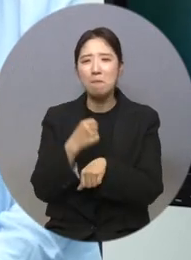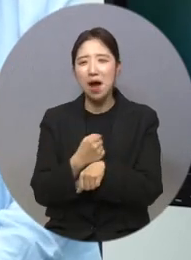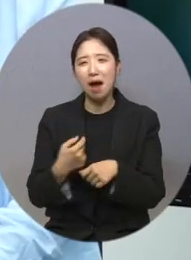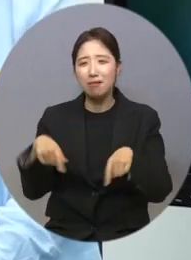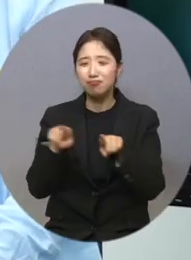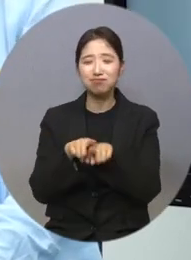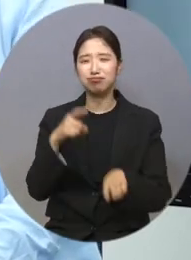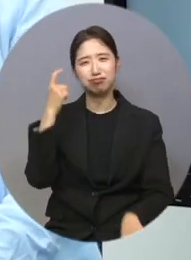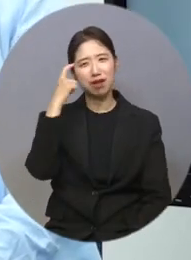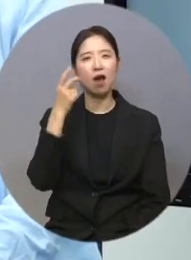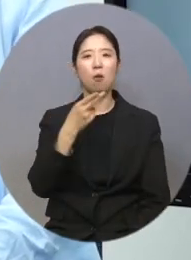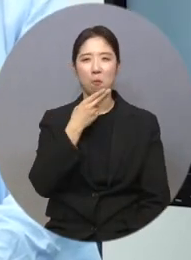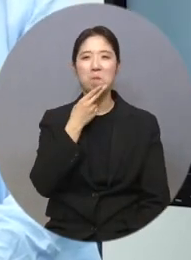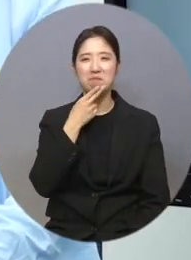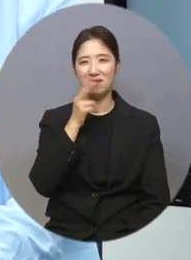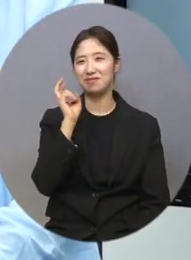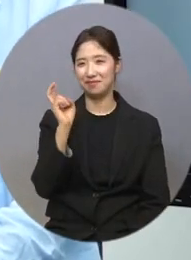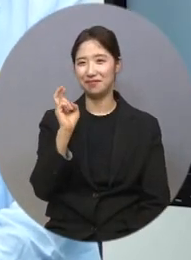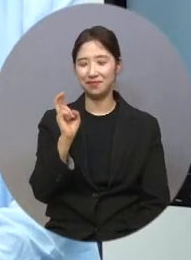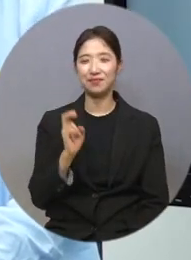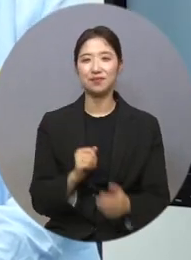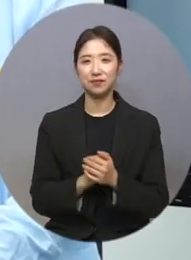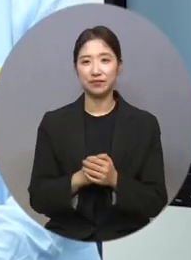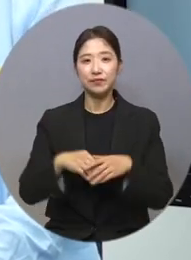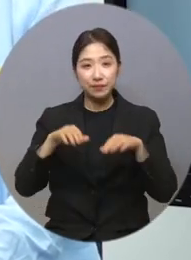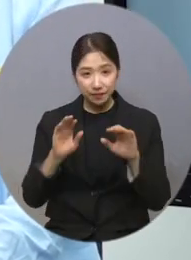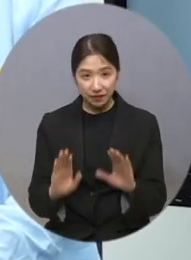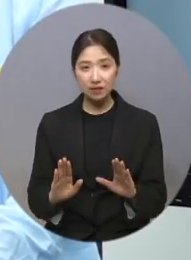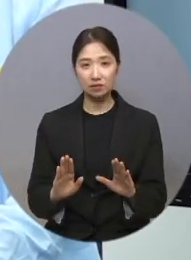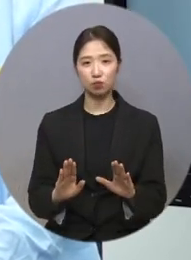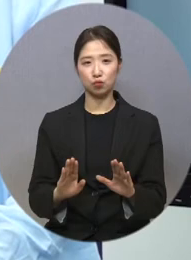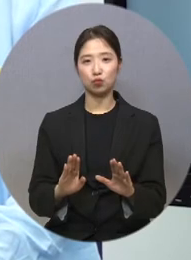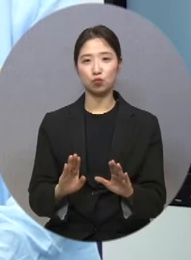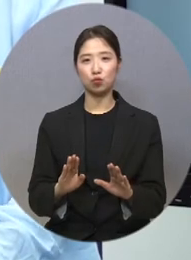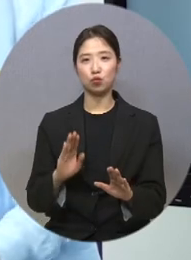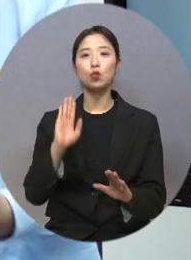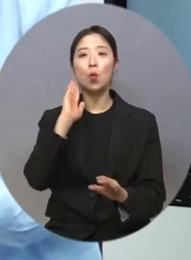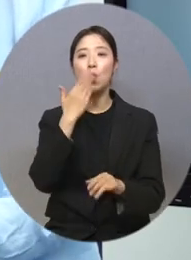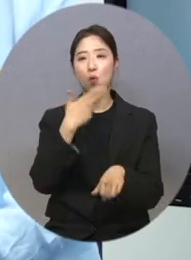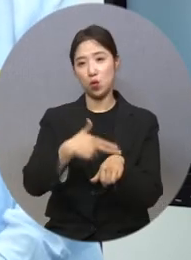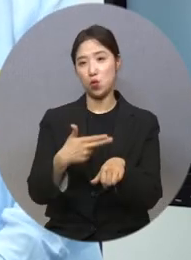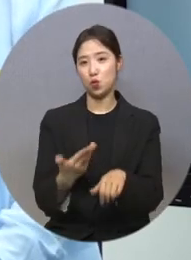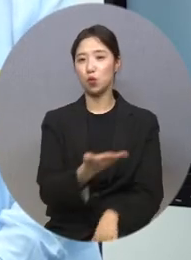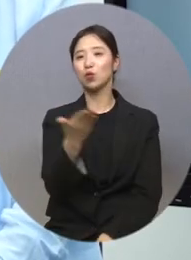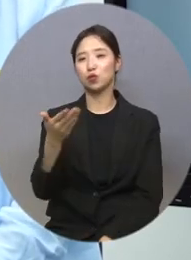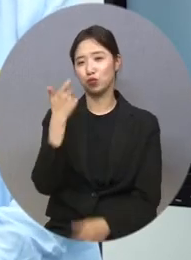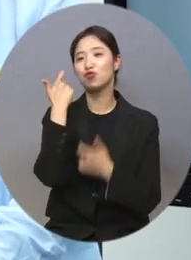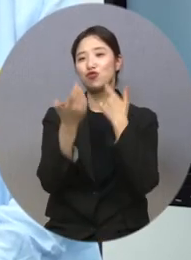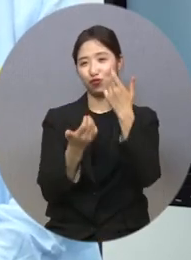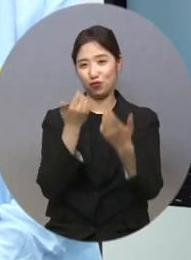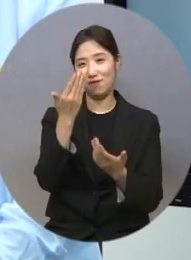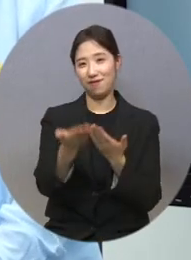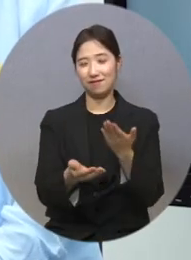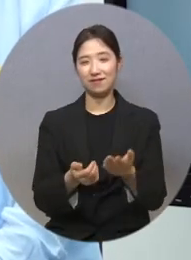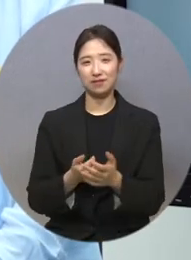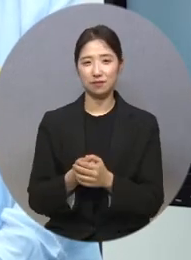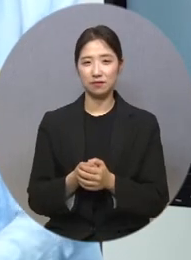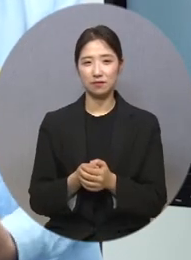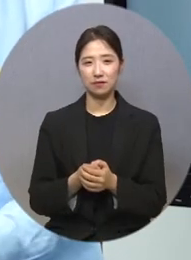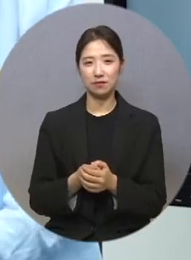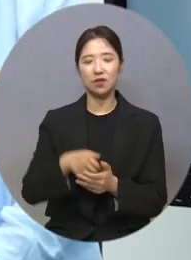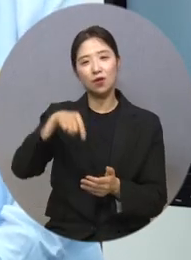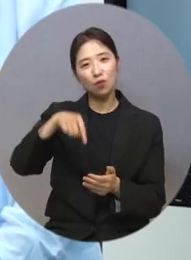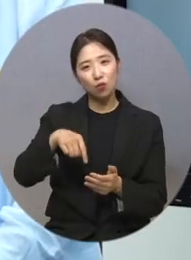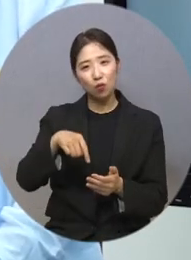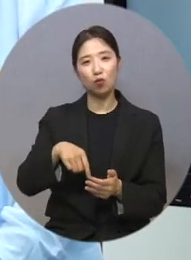같이 하려고 하지 않았을 것 같고 지금도 이제 선생님들한테, 농인 선생님들한테 다 묻죠.